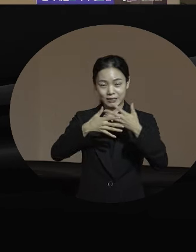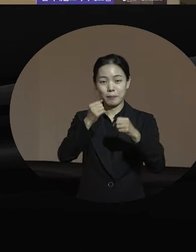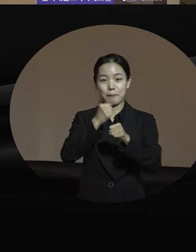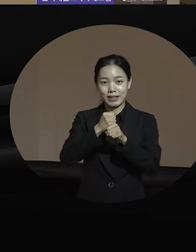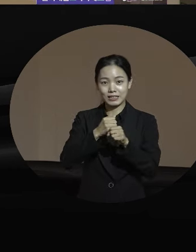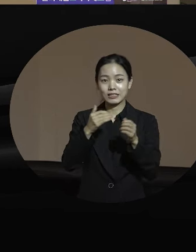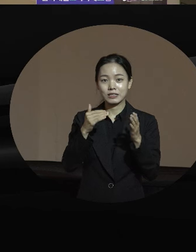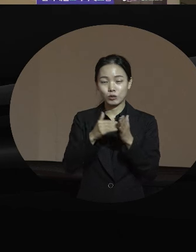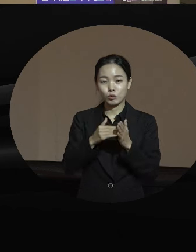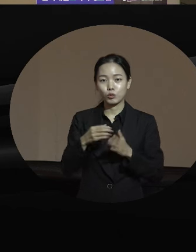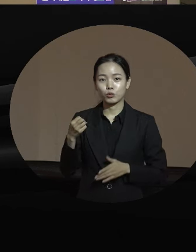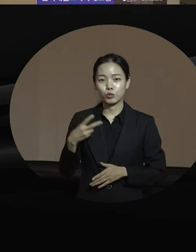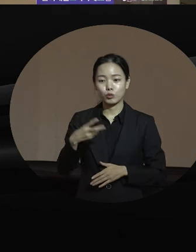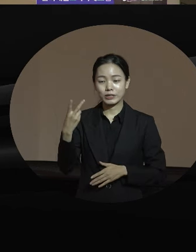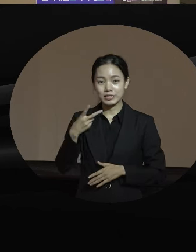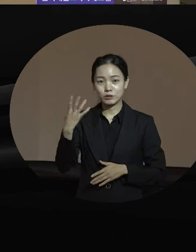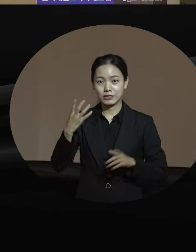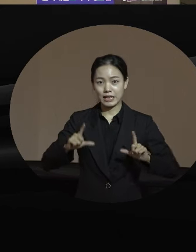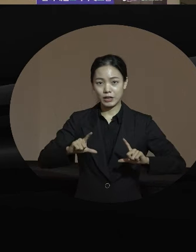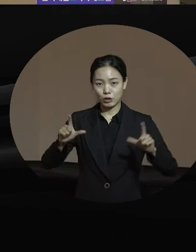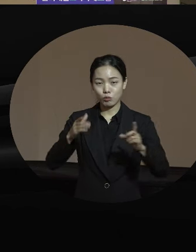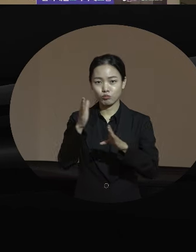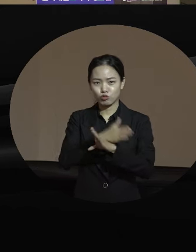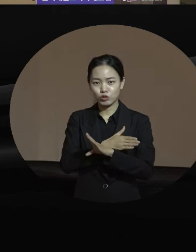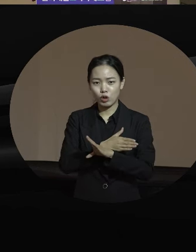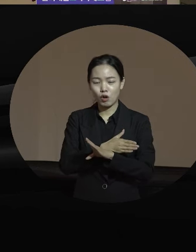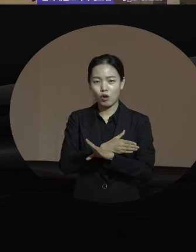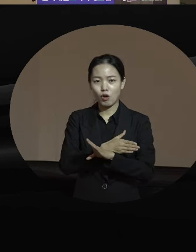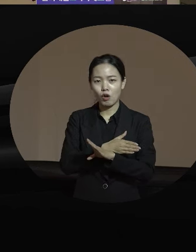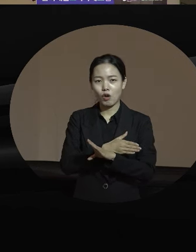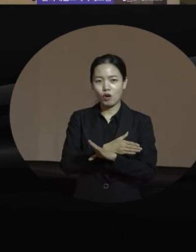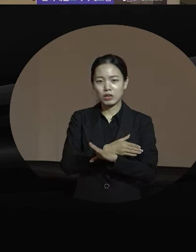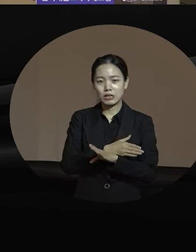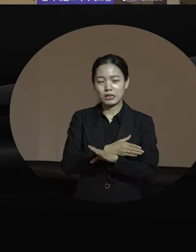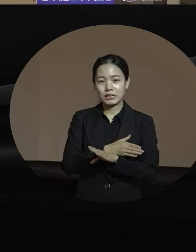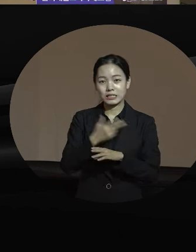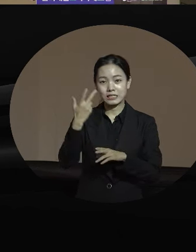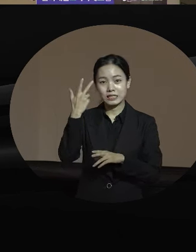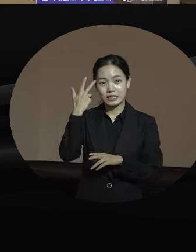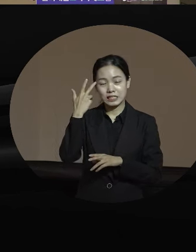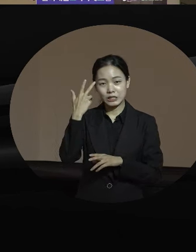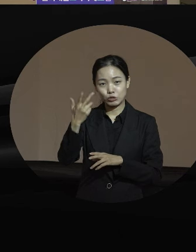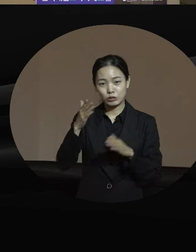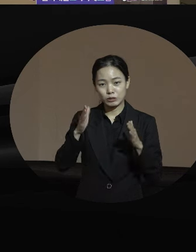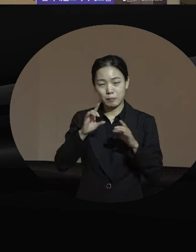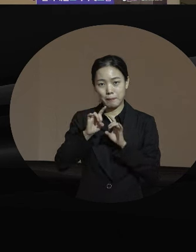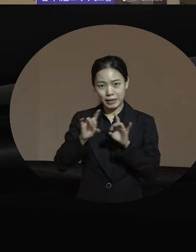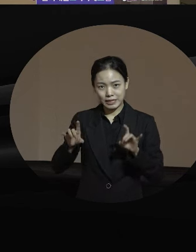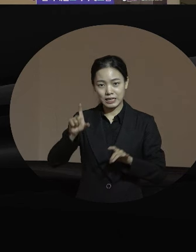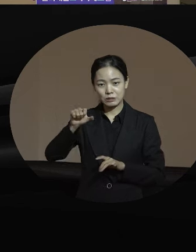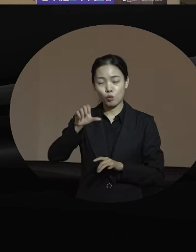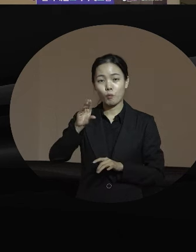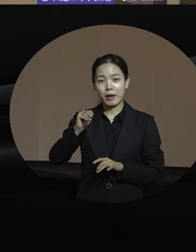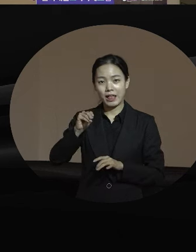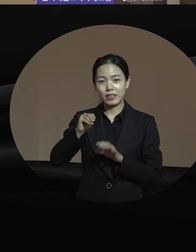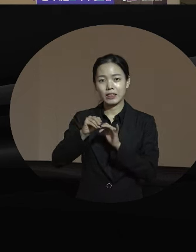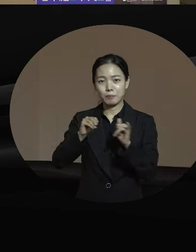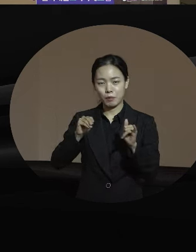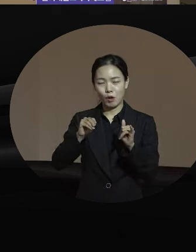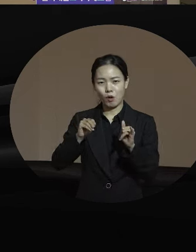웹진 아르떼 365는 2004년부터 현재까지 매주 15만 명에게 국내의 문화예술 교육 동영과 다양한 현장